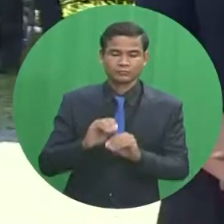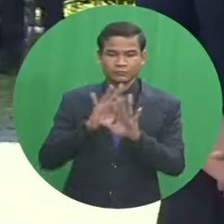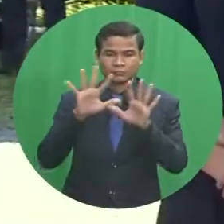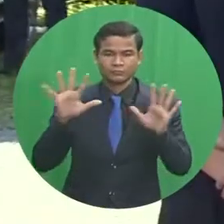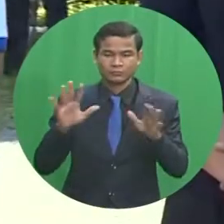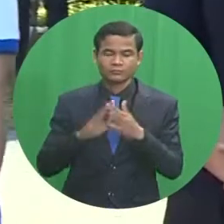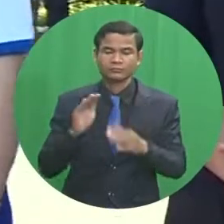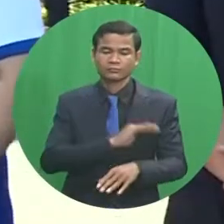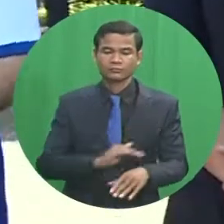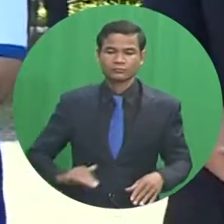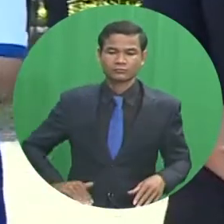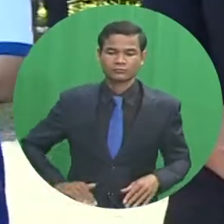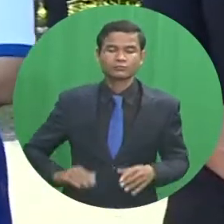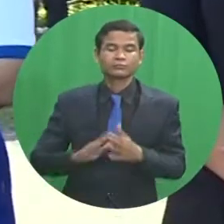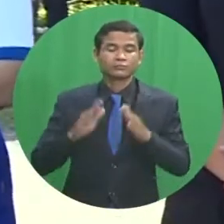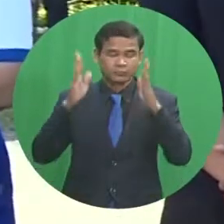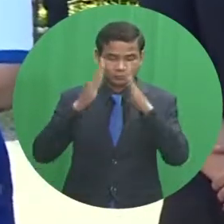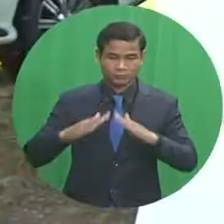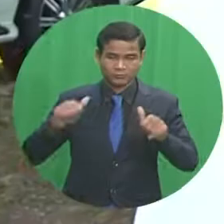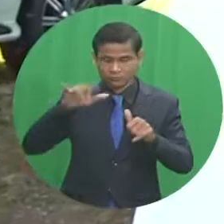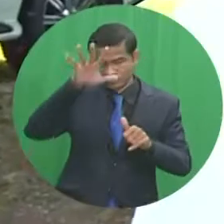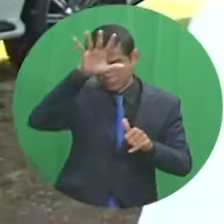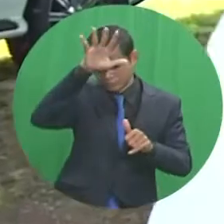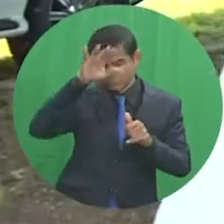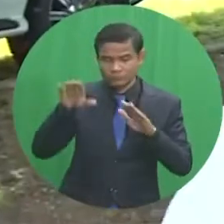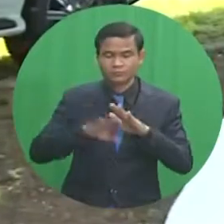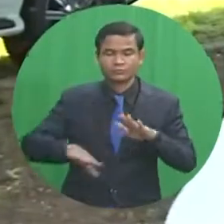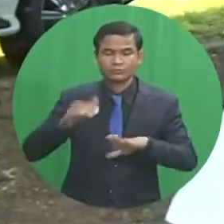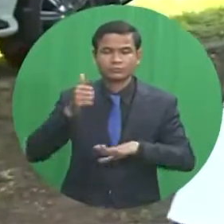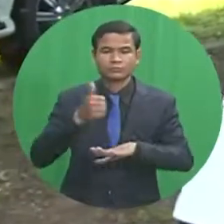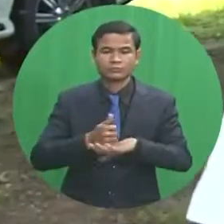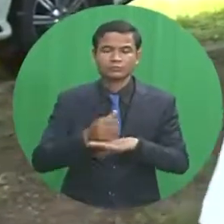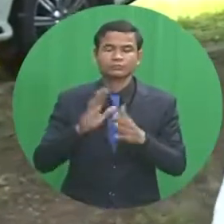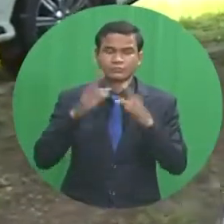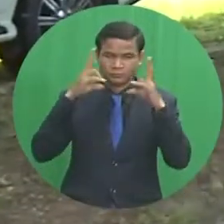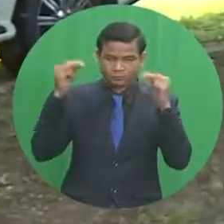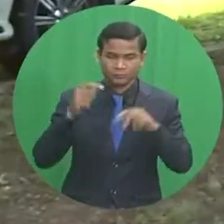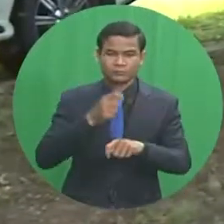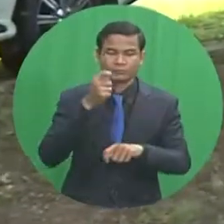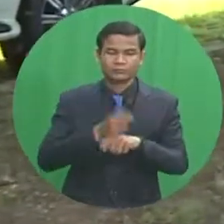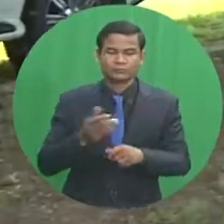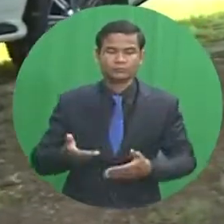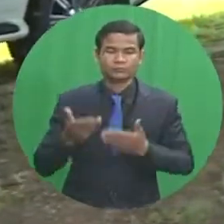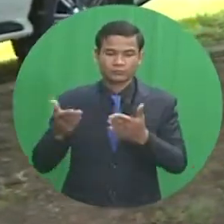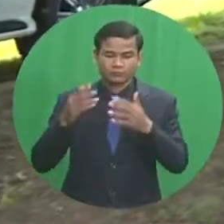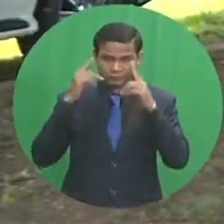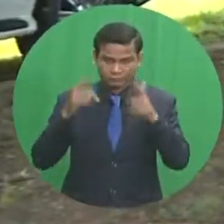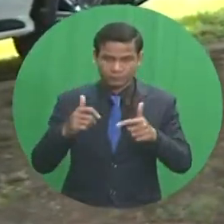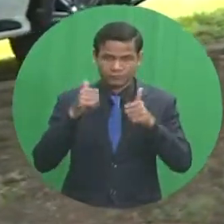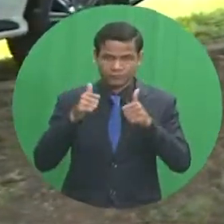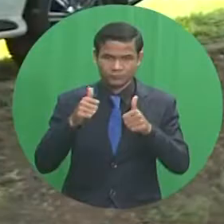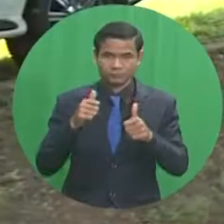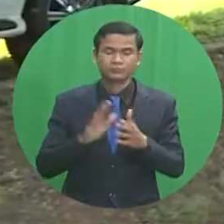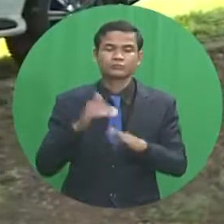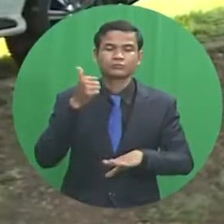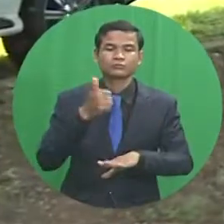ជាវិវៀងនិងអំណោយរបស់ថ្នាក់ដឹកនាំអាជ្ញាធរដែនដីមន្ត្រីរាជការជូនតាមរយៈអាដាមស៊ុនសវណ្ណរិទ្ធ